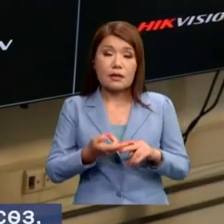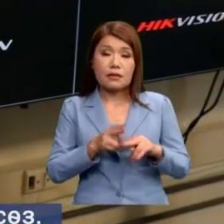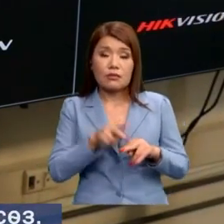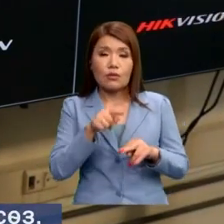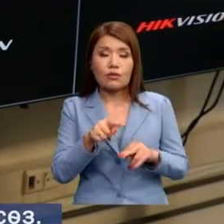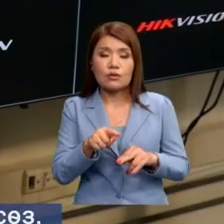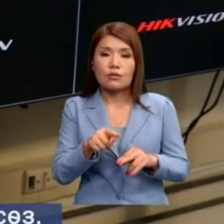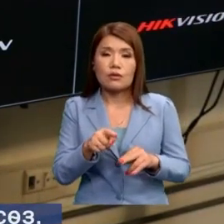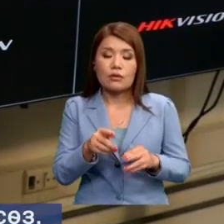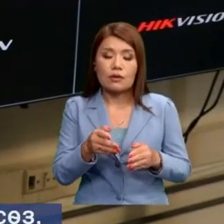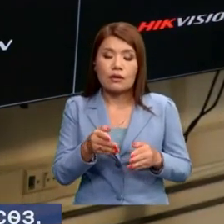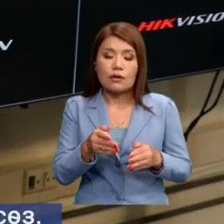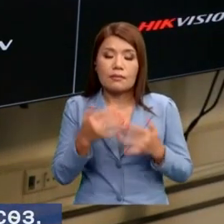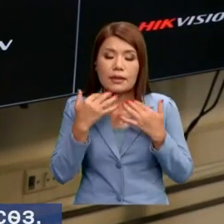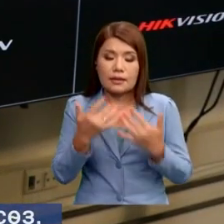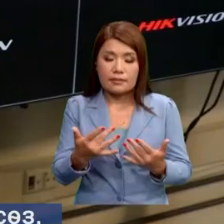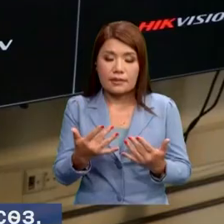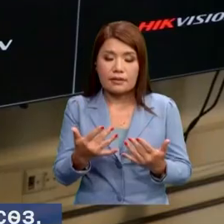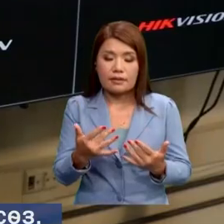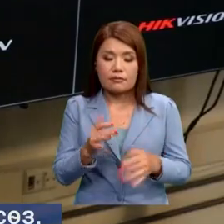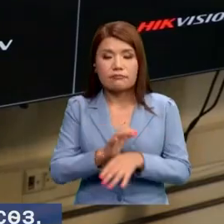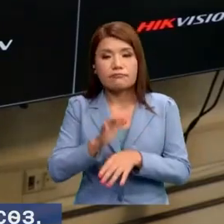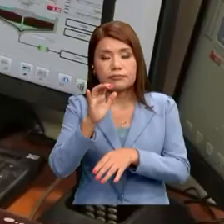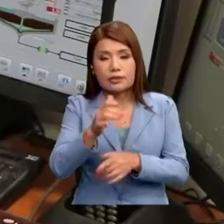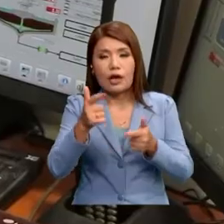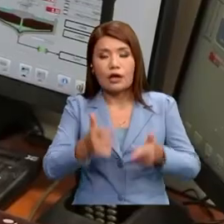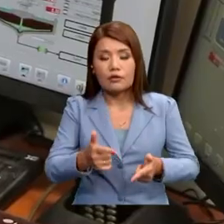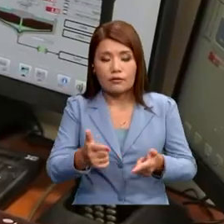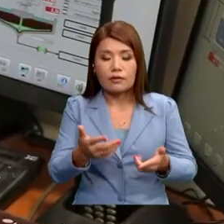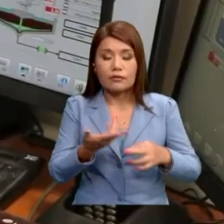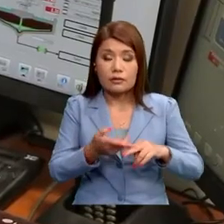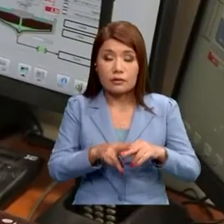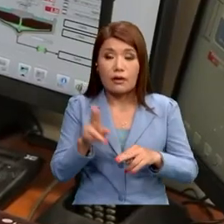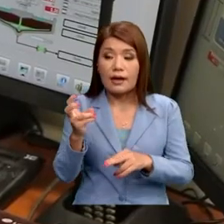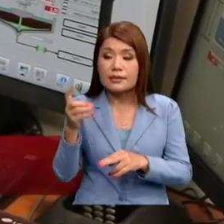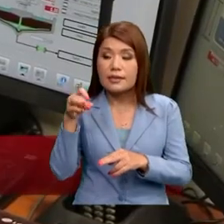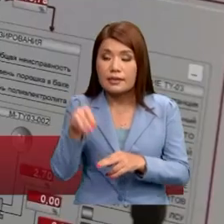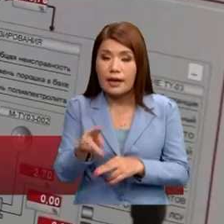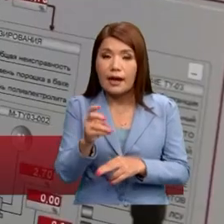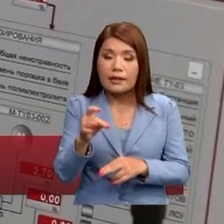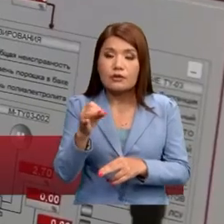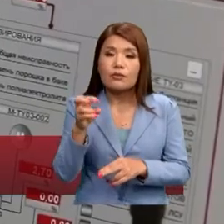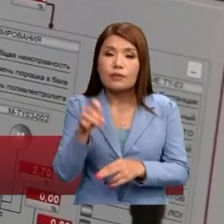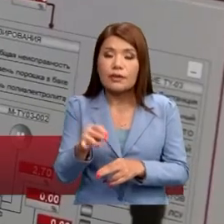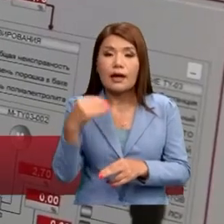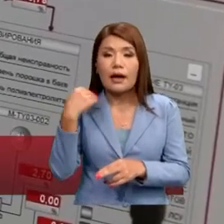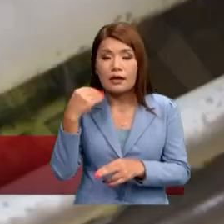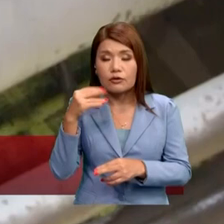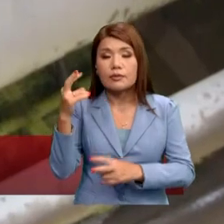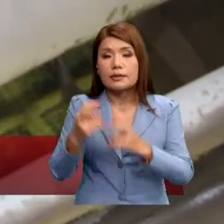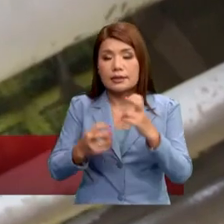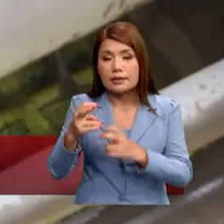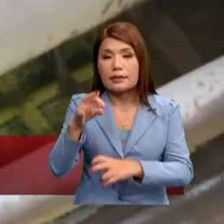уже отгрузка потребителю готовой продукции. Бұл концентрат Ақсу мен Ақтөбедегі ферроқорытпа